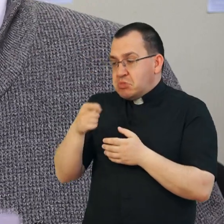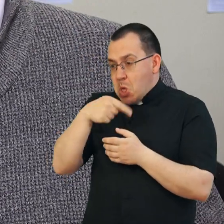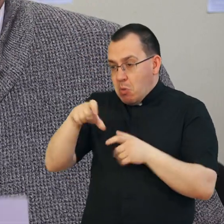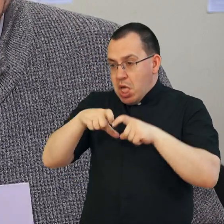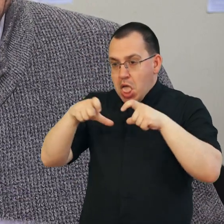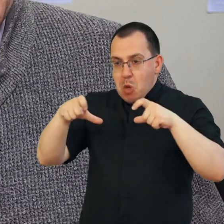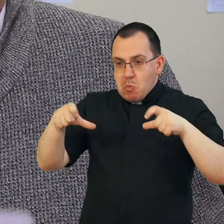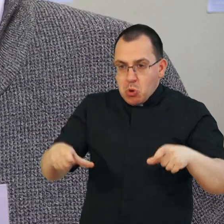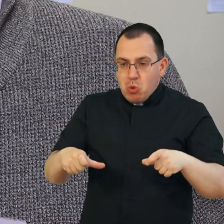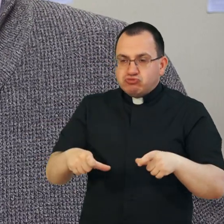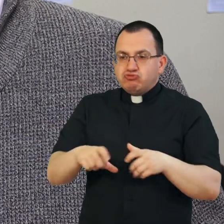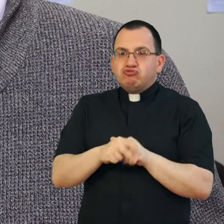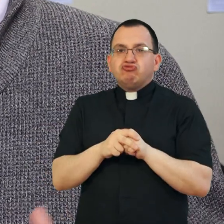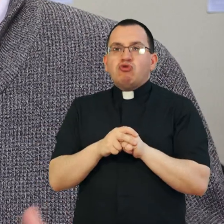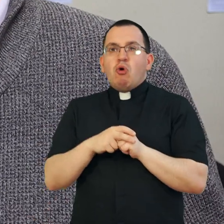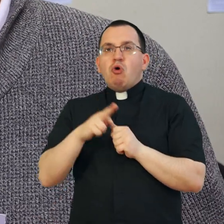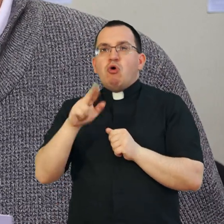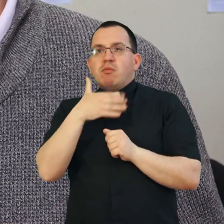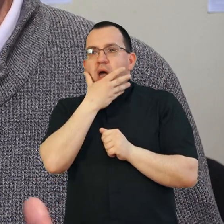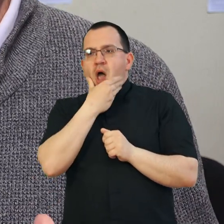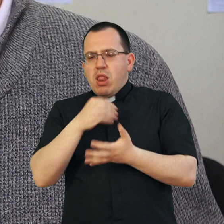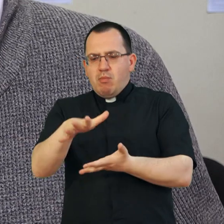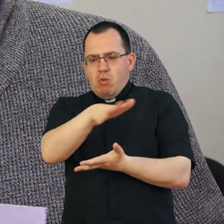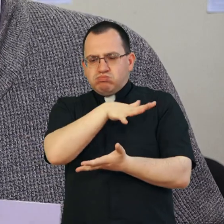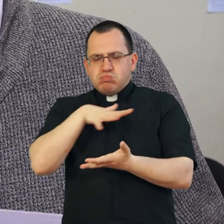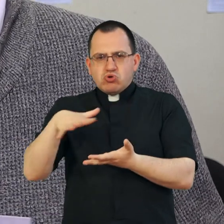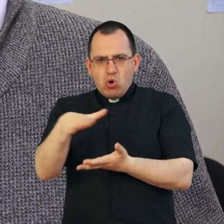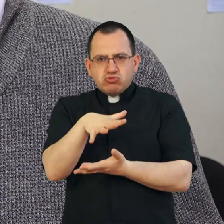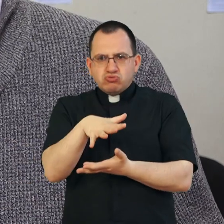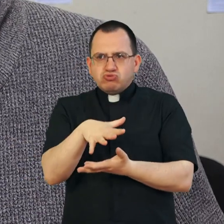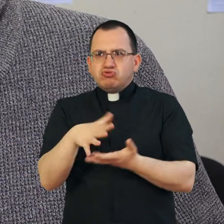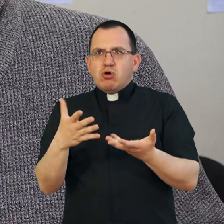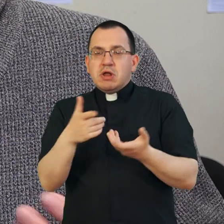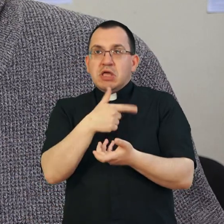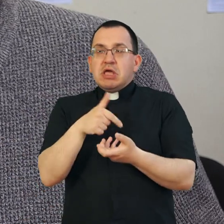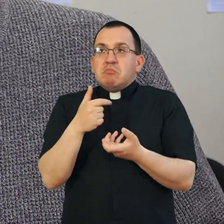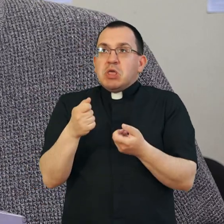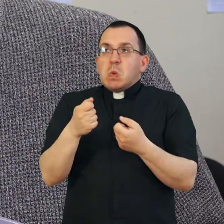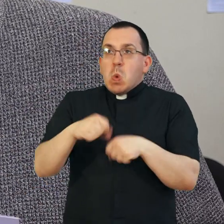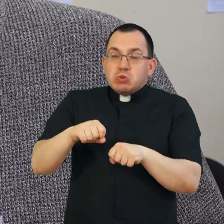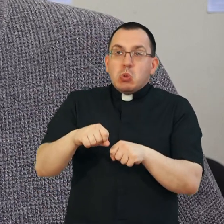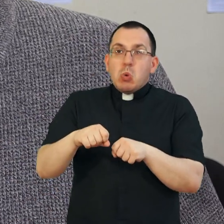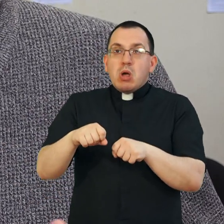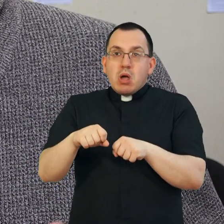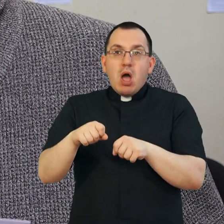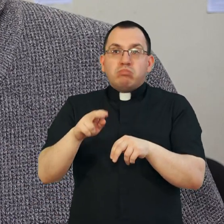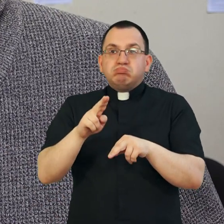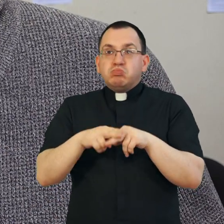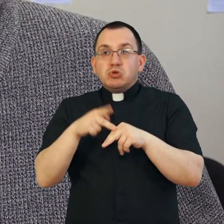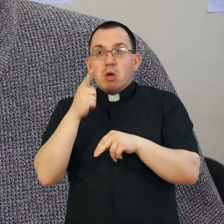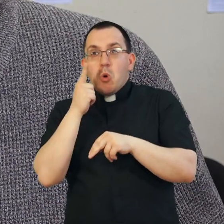prostor ima lijepu površinu što se tiče ovoga zidova, pa smo odlučili krenuti